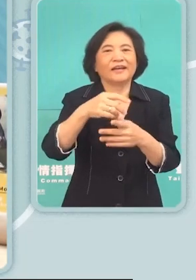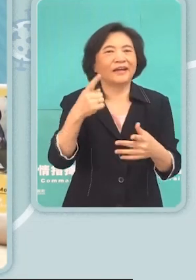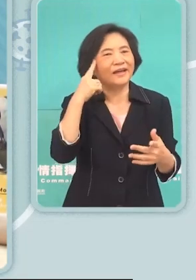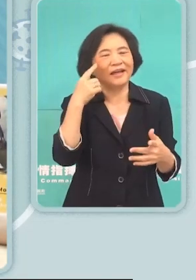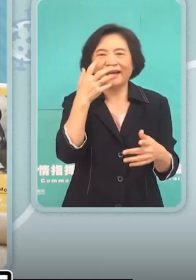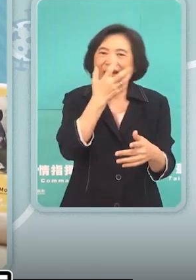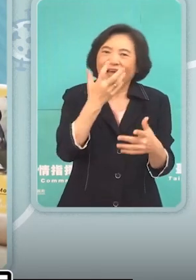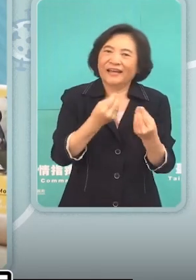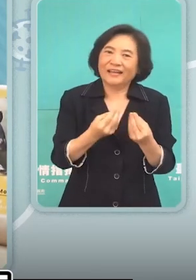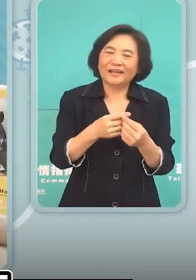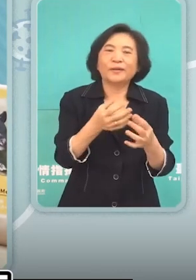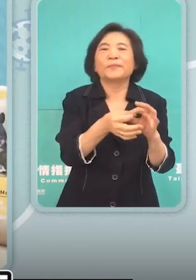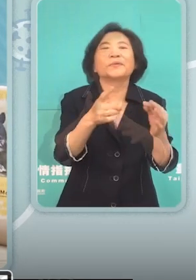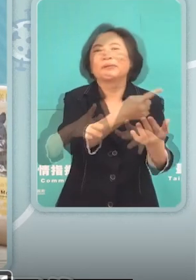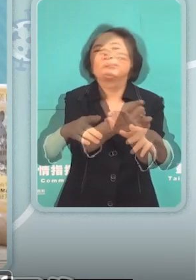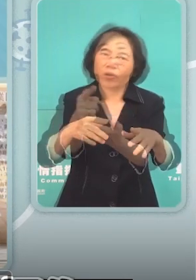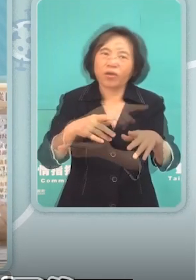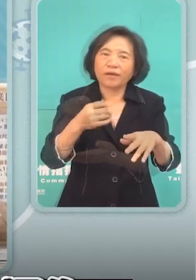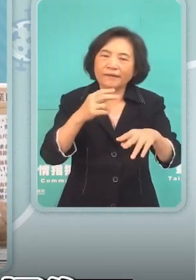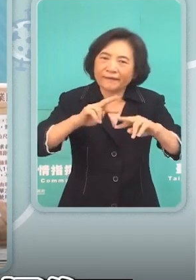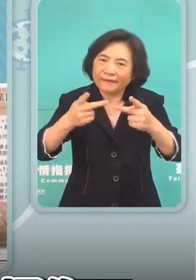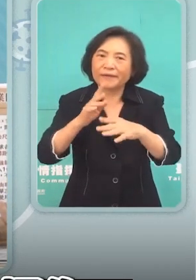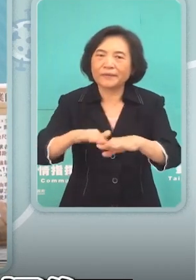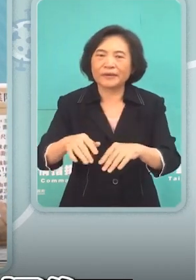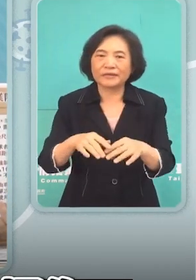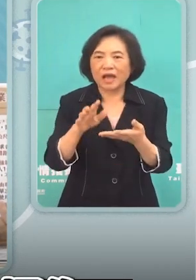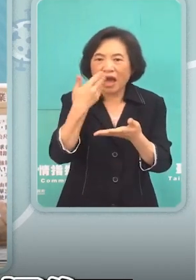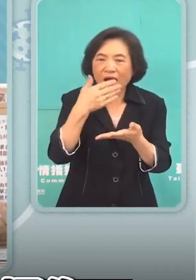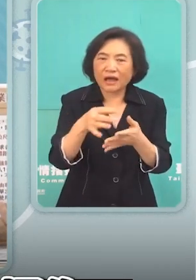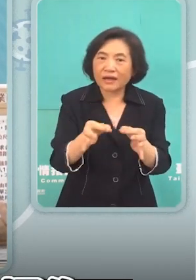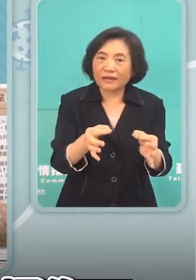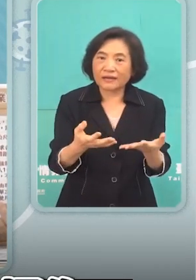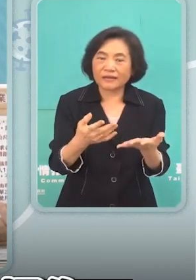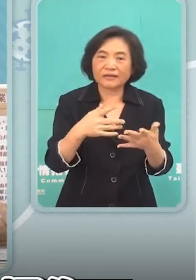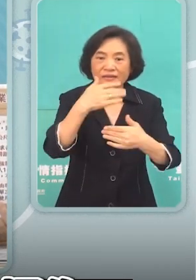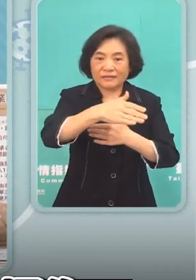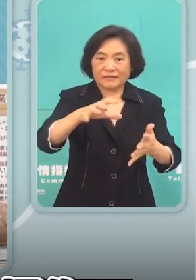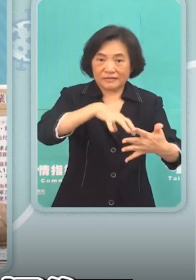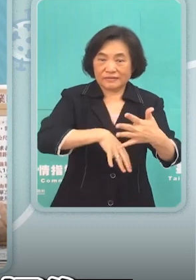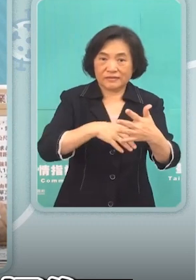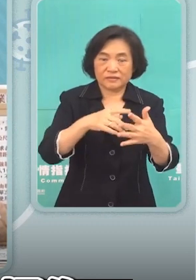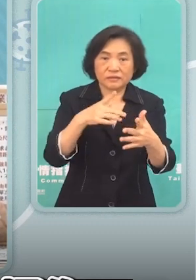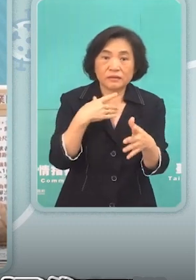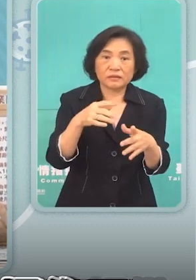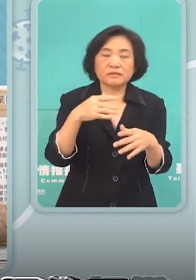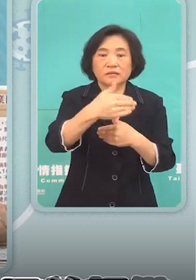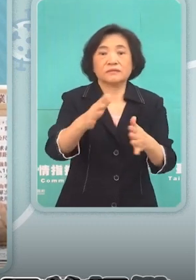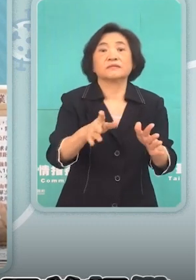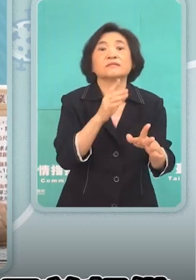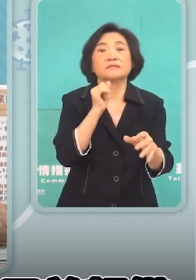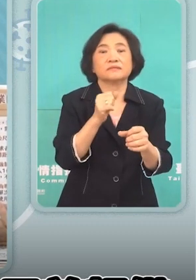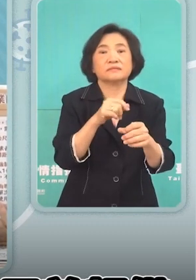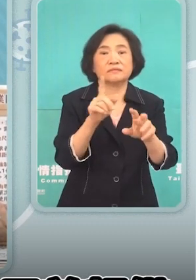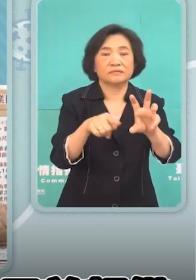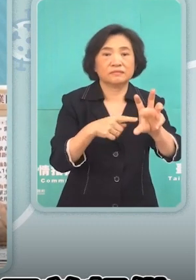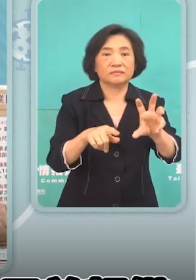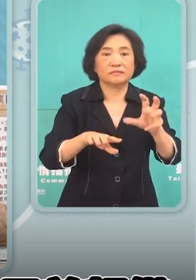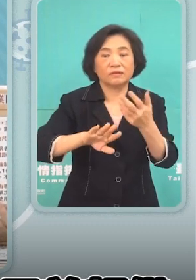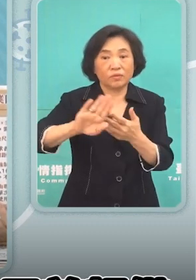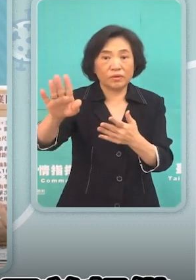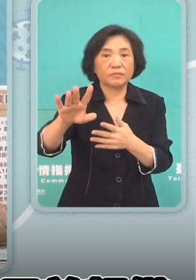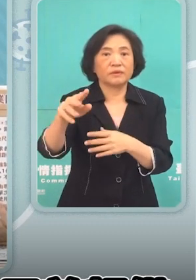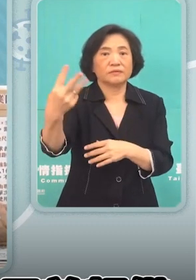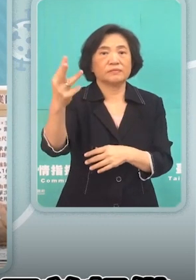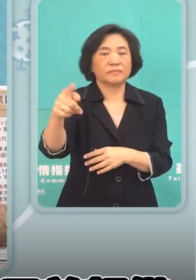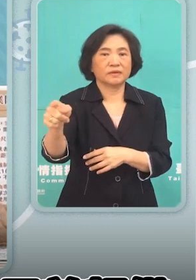了。这个就请大家上网投票。餐饮指引是这样的，现在是室内80，室外300，超过了就要报备，三日